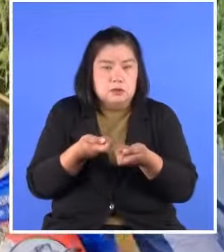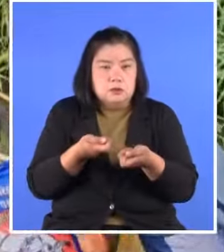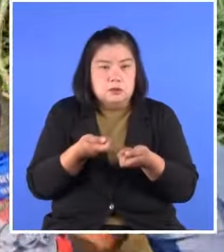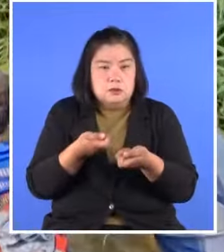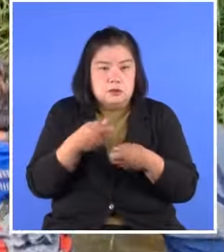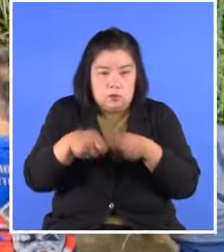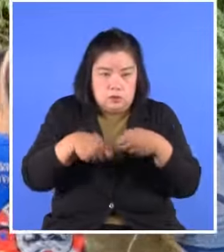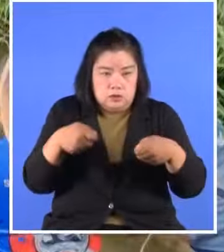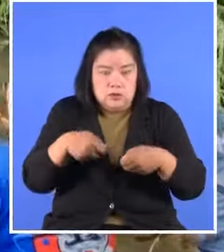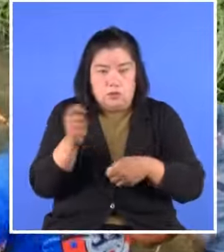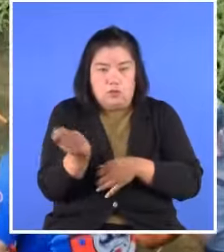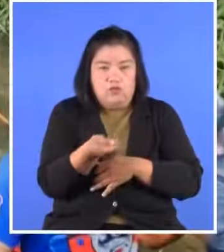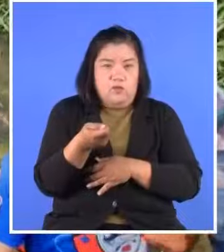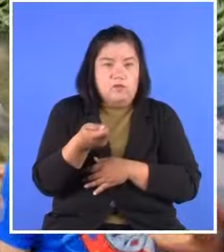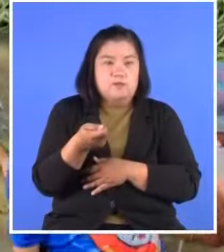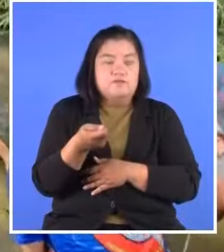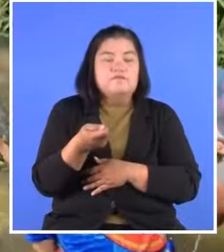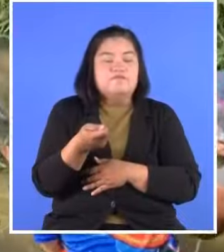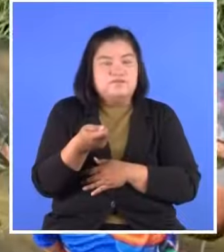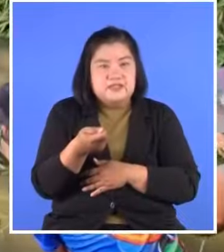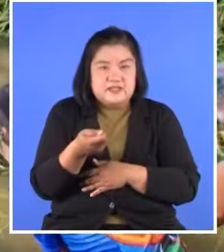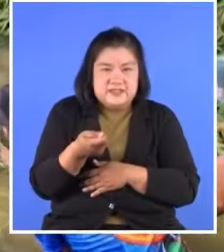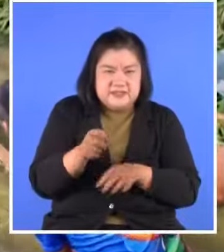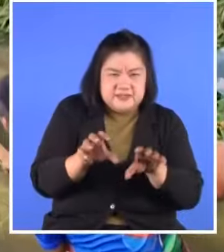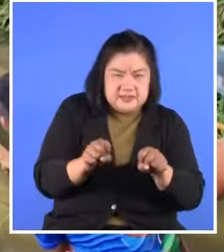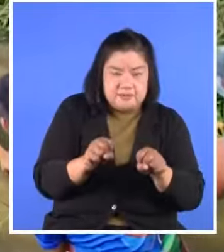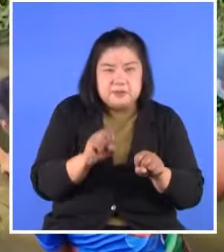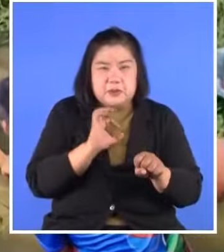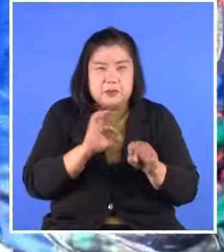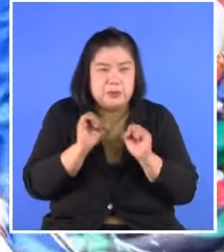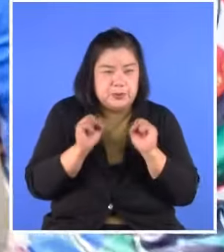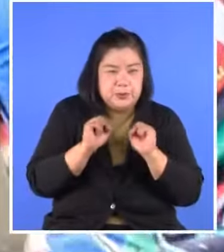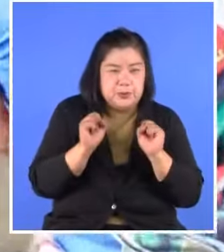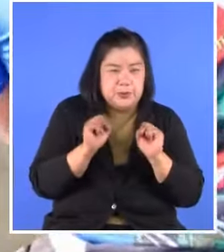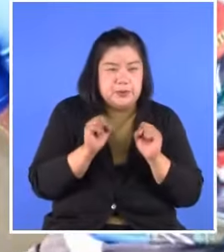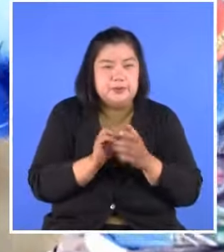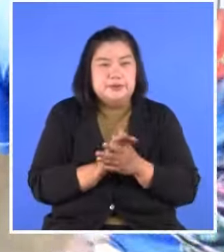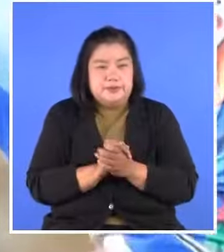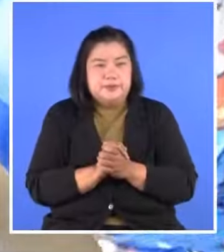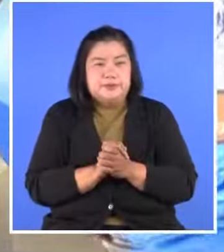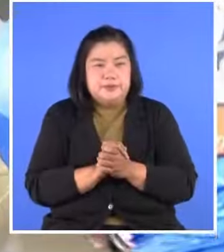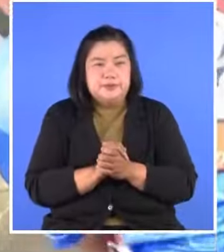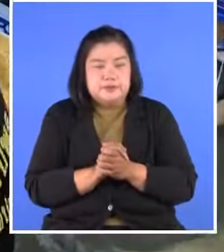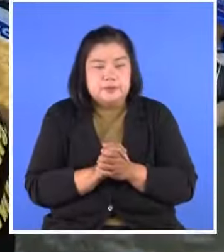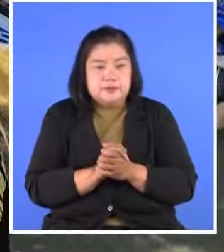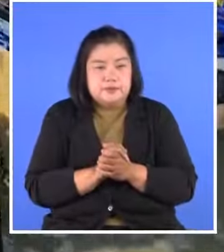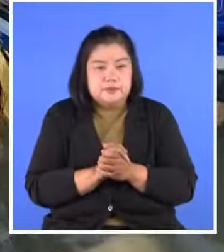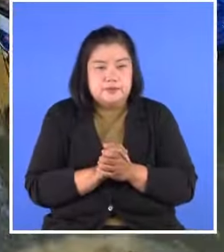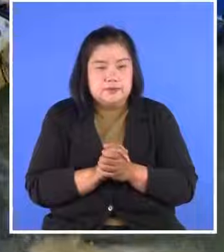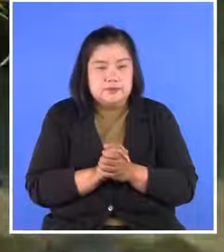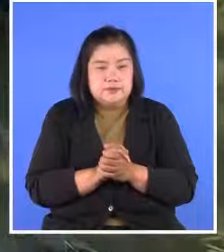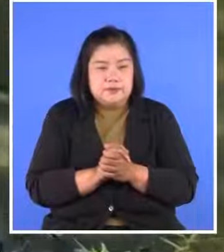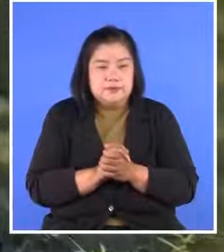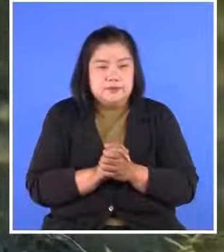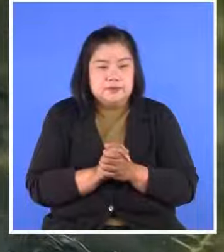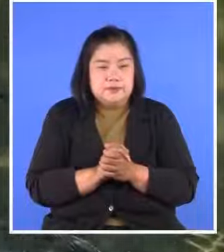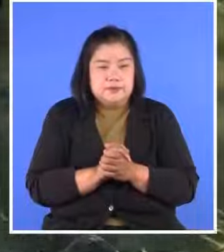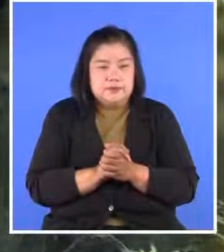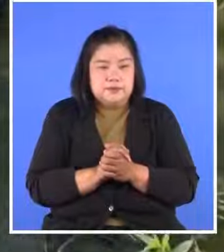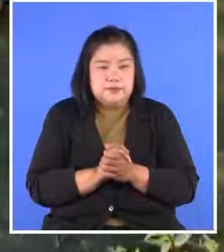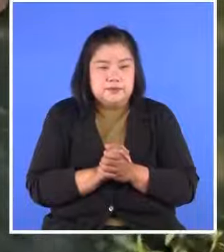เอาเชือกเนี่ยไปคล้องหัวไม่กล้าจับหรอกเพราะว่าเนี่ยเออก็ยังสลึมลืออยู่ว่าอย่างงั้นเออนี่เคล้องขึึ้นมานะครับอ่าเจ้าของ